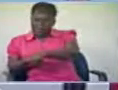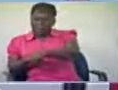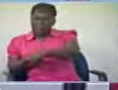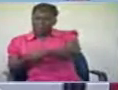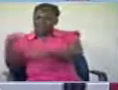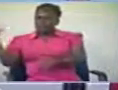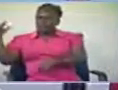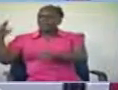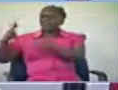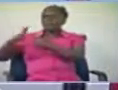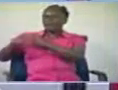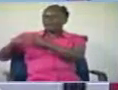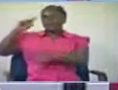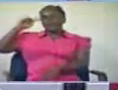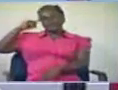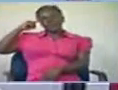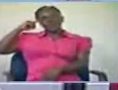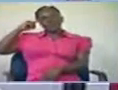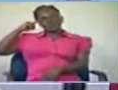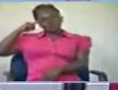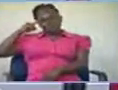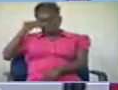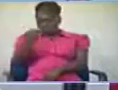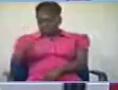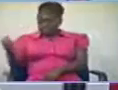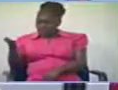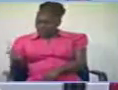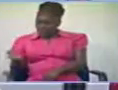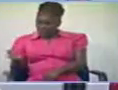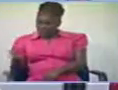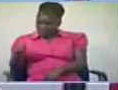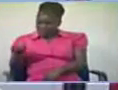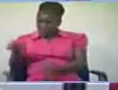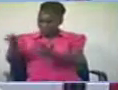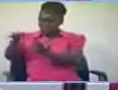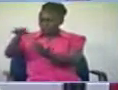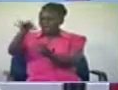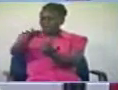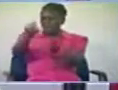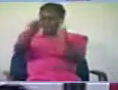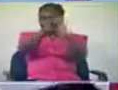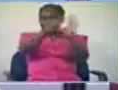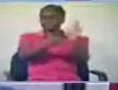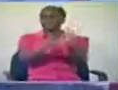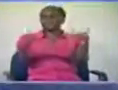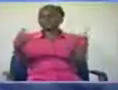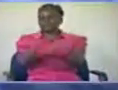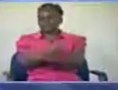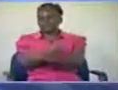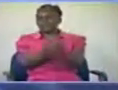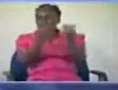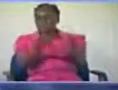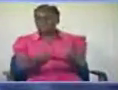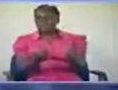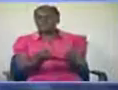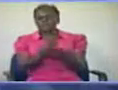9, ndio tunafikiria tunaweza angazia, kwa vile hawa watoto watakuwa wanachagua masomo tofauti. Kuna mahitaji